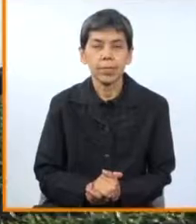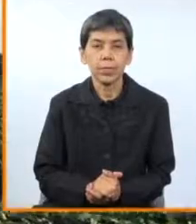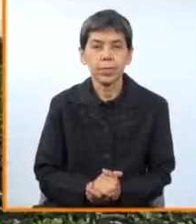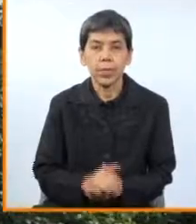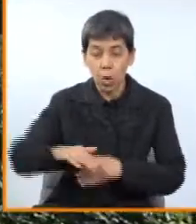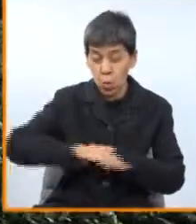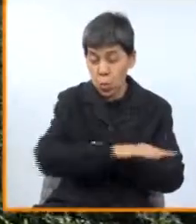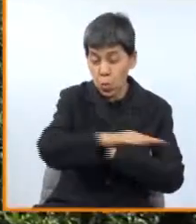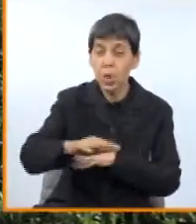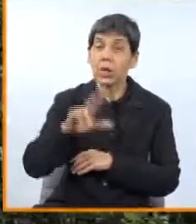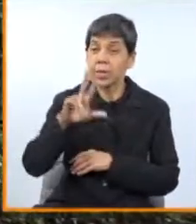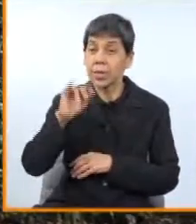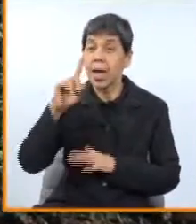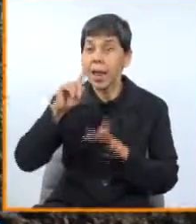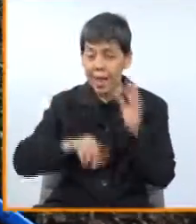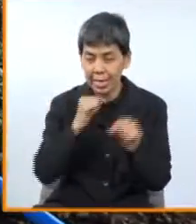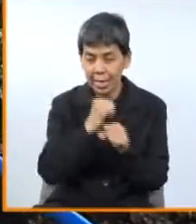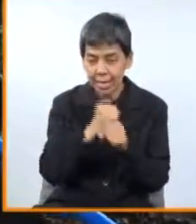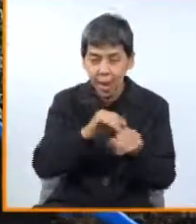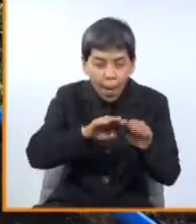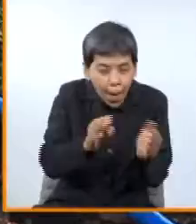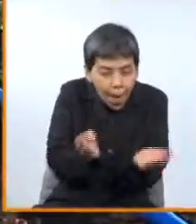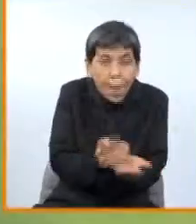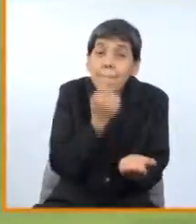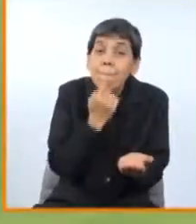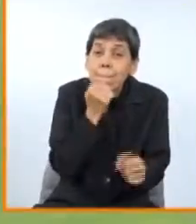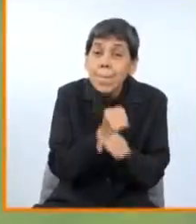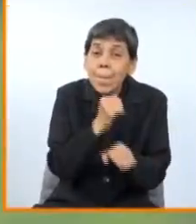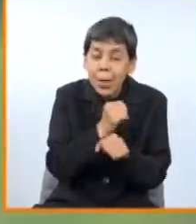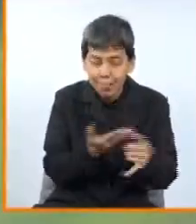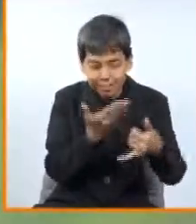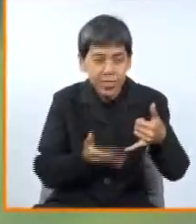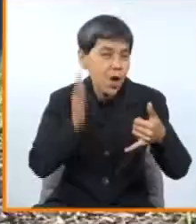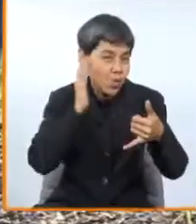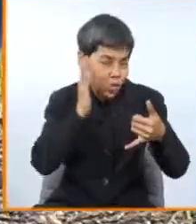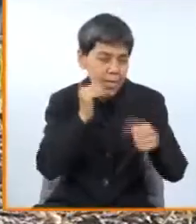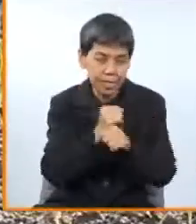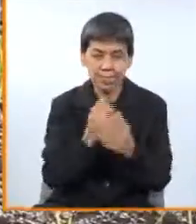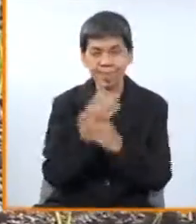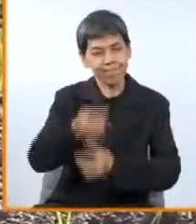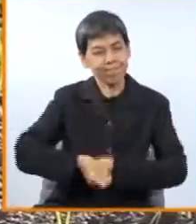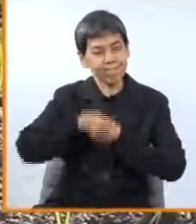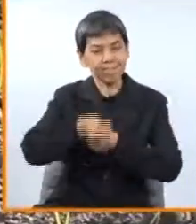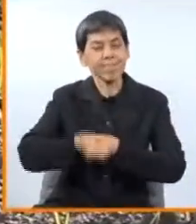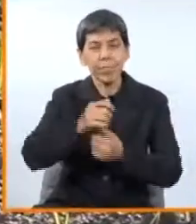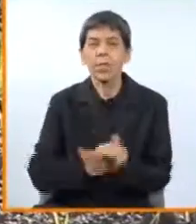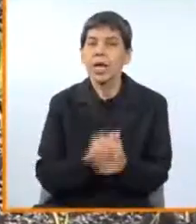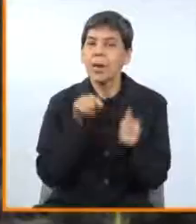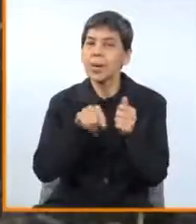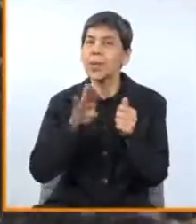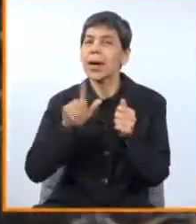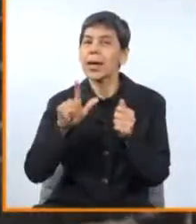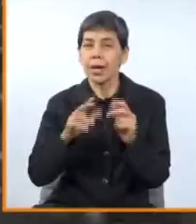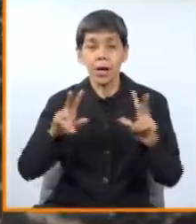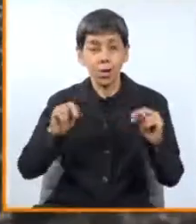ไร่แตงโมพื้นที่กว่า30ไร่ที่กำลังใกล้ออกผลของลุงช่องอุทัยเอี่ยมเกษตรกรตำบลลูกบัวอำเภอบางเล